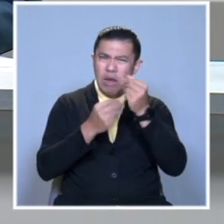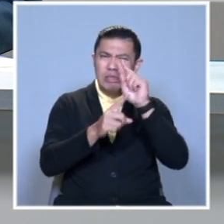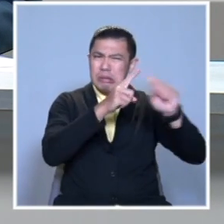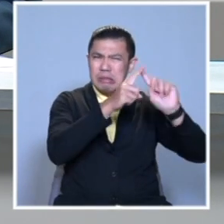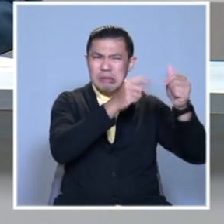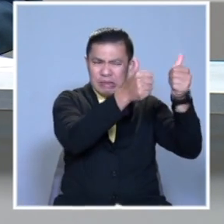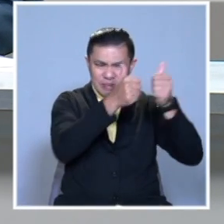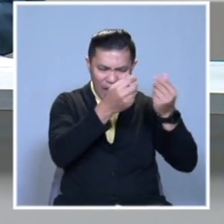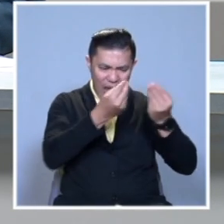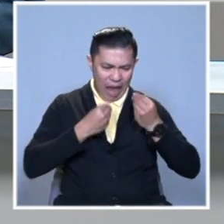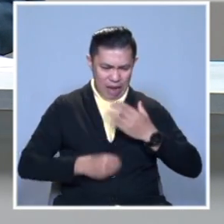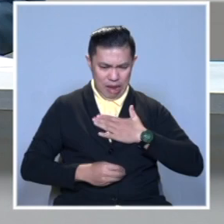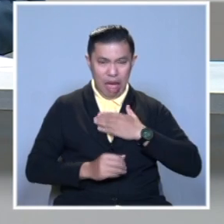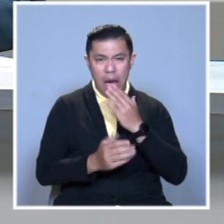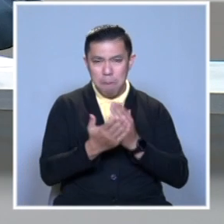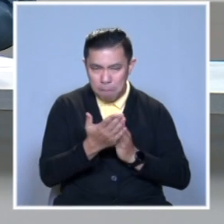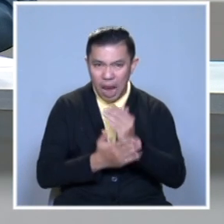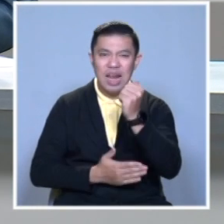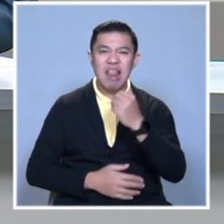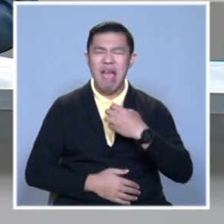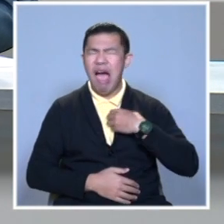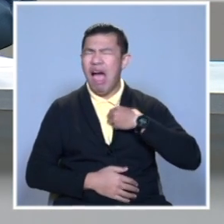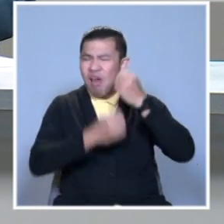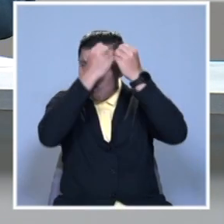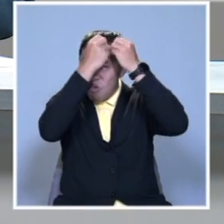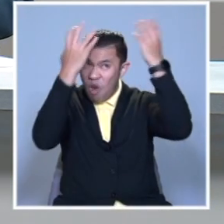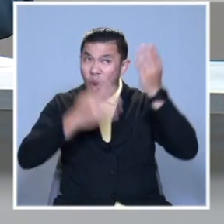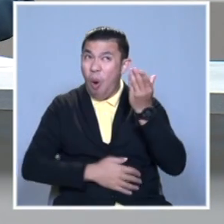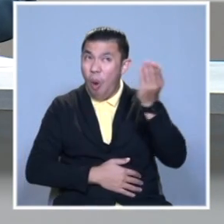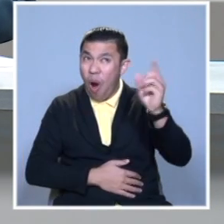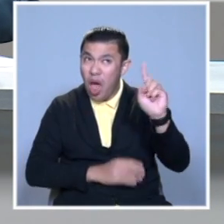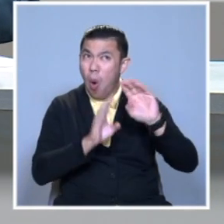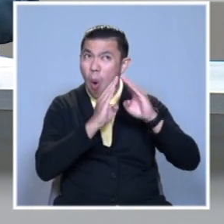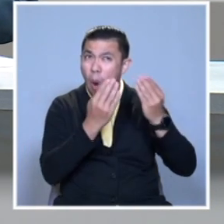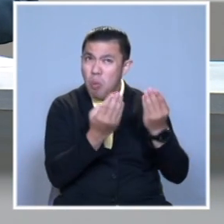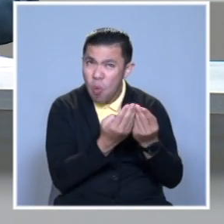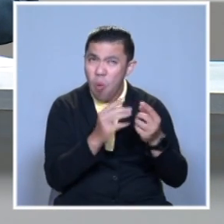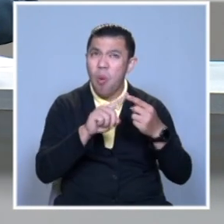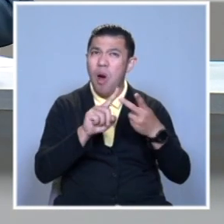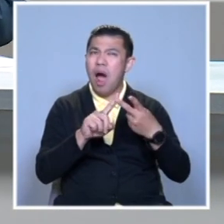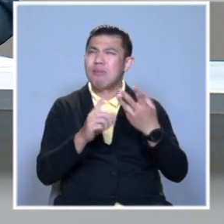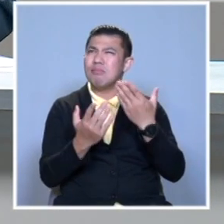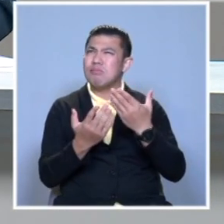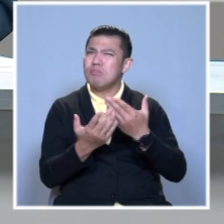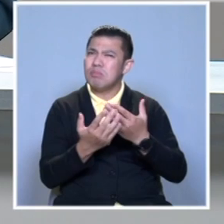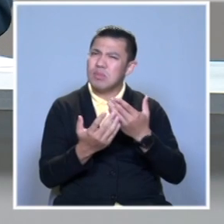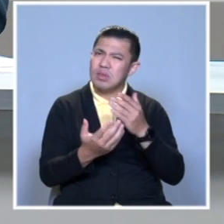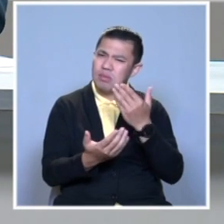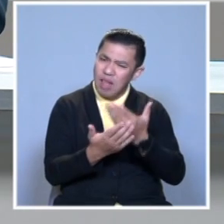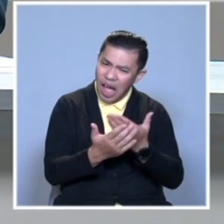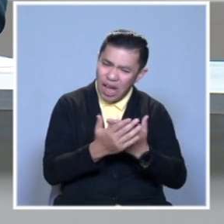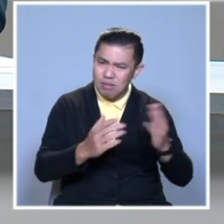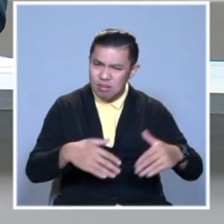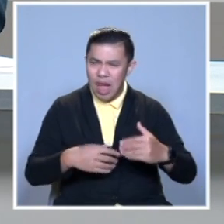ทธิ์ดลบันดาลให้ตัวเองเนี่ยประสบความสำเร็จ อยากได้อะไรก็ขอ ใช่ เรื่องอะไรล่ะครอบครัวความสำเร็จเงินทองความรัก ใช่อัน